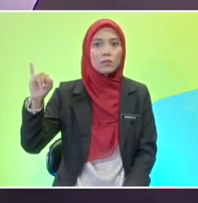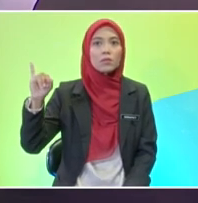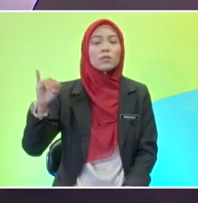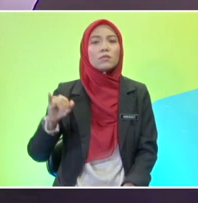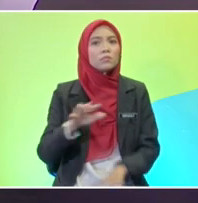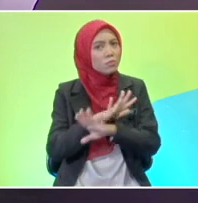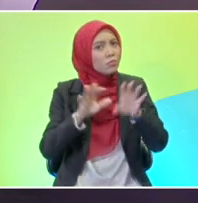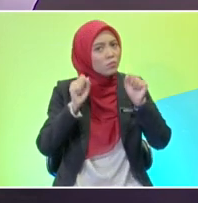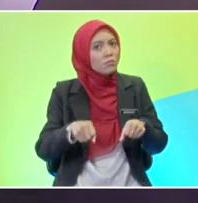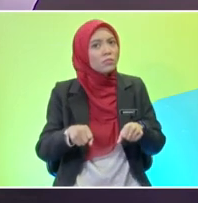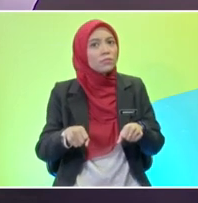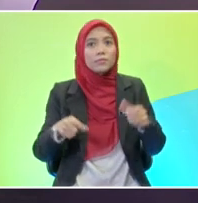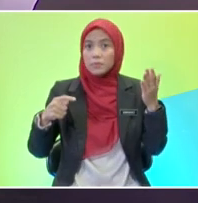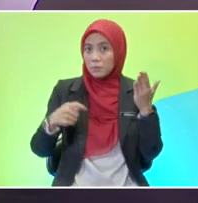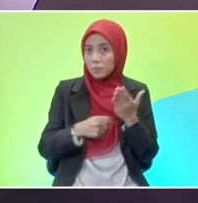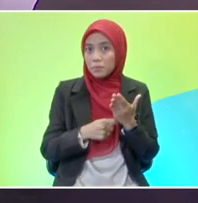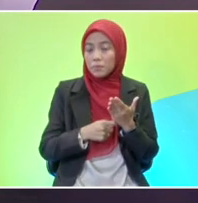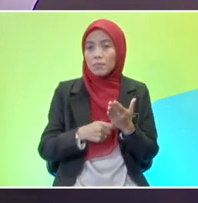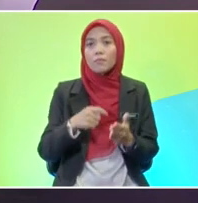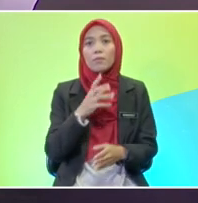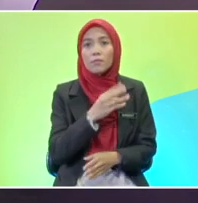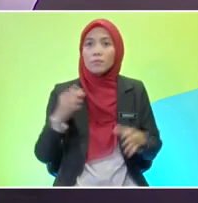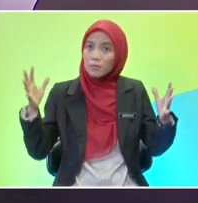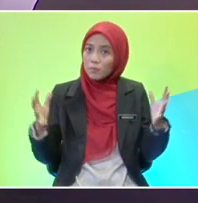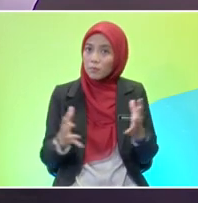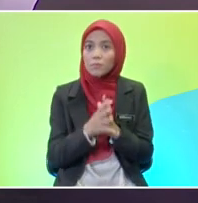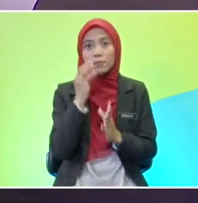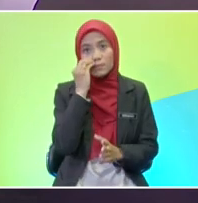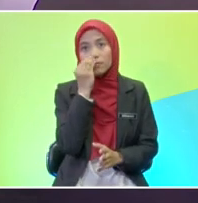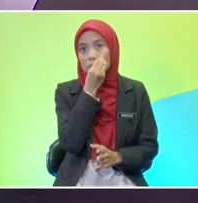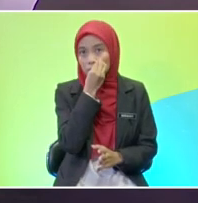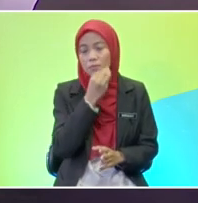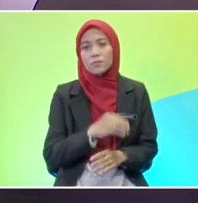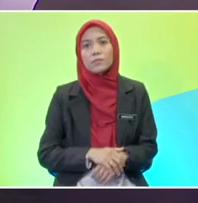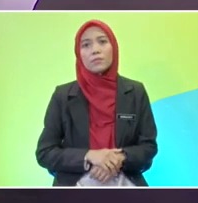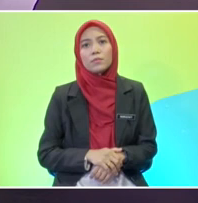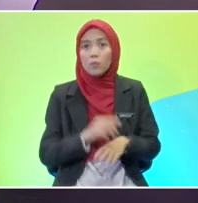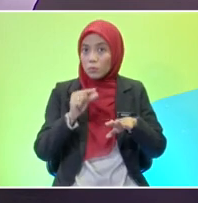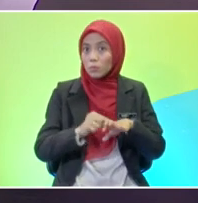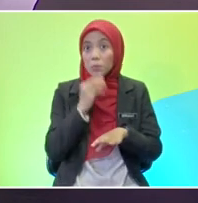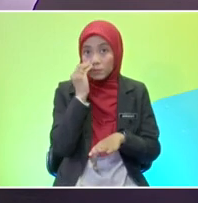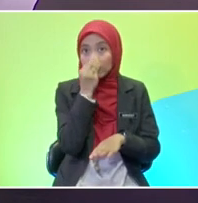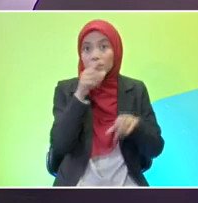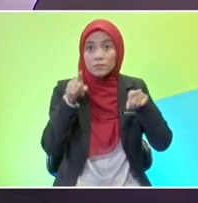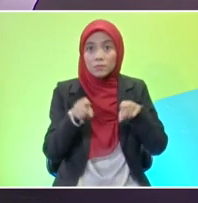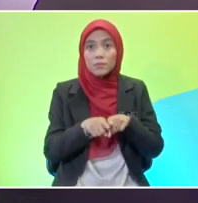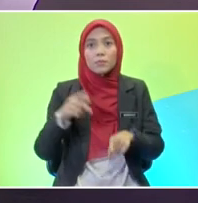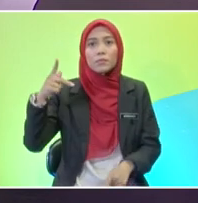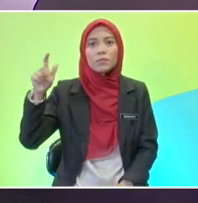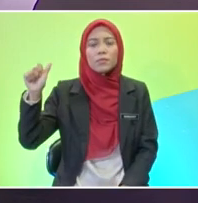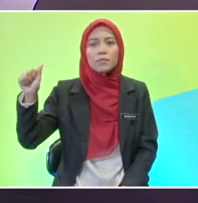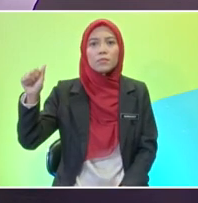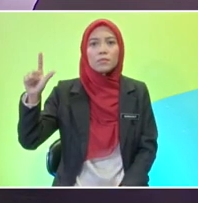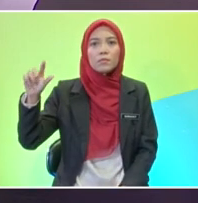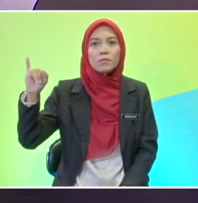kita tak boleh campokan dengan multi fauna ya Nah kita hanya boleh menggunakan motif flora bersama dengan kaligrafi contohnya